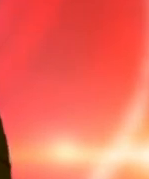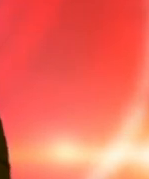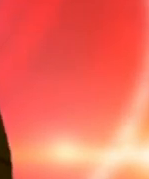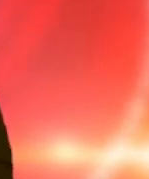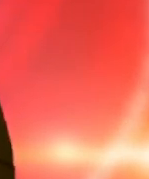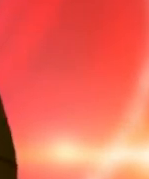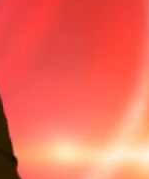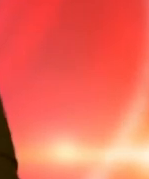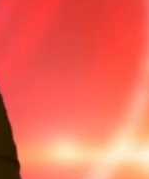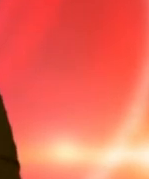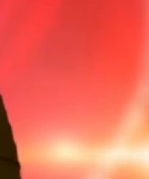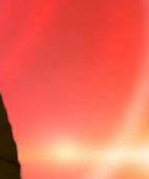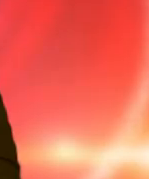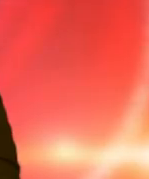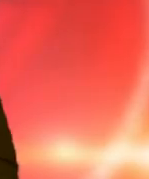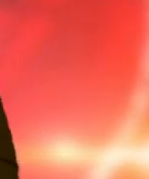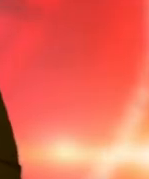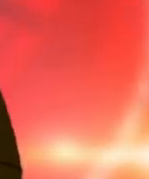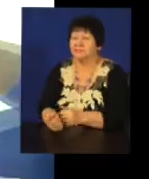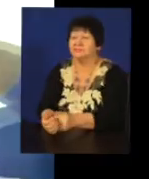salubrizare, aflați în reportajul ce urmează.